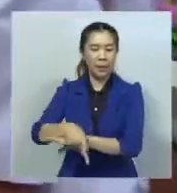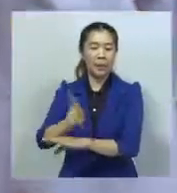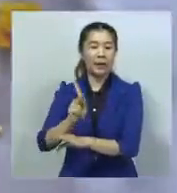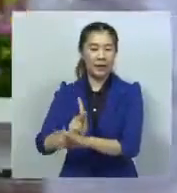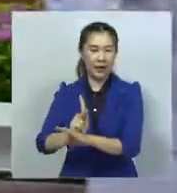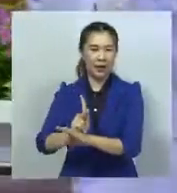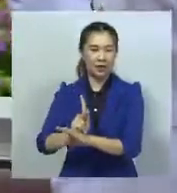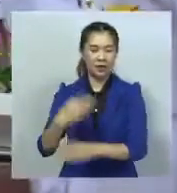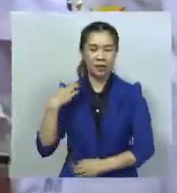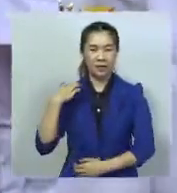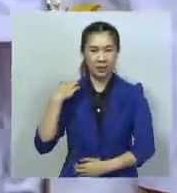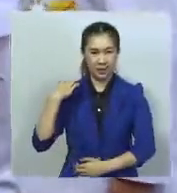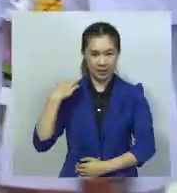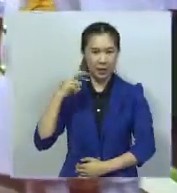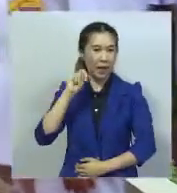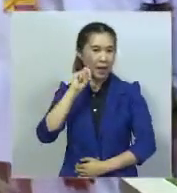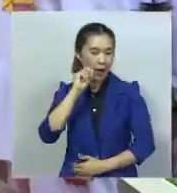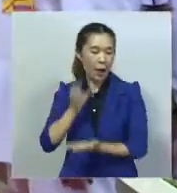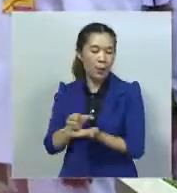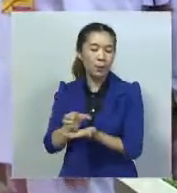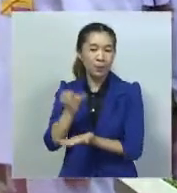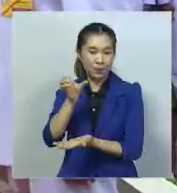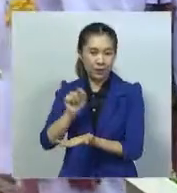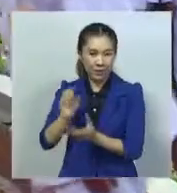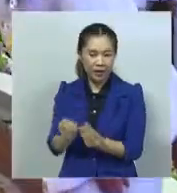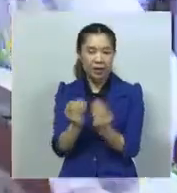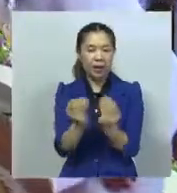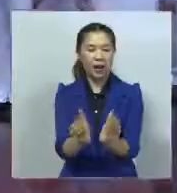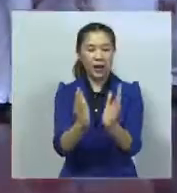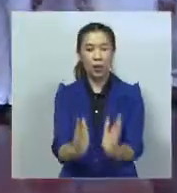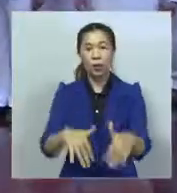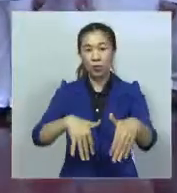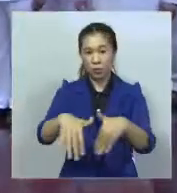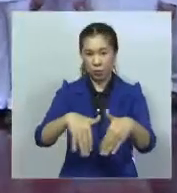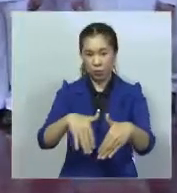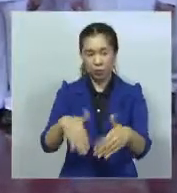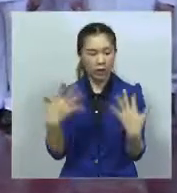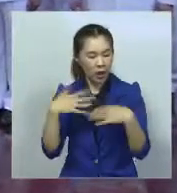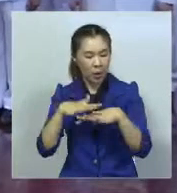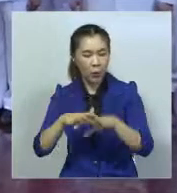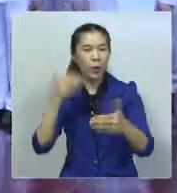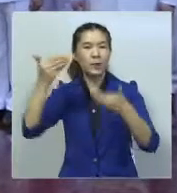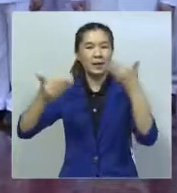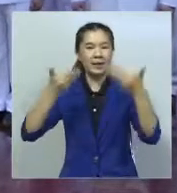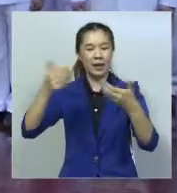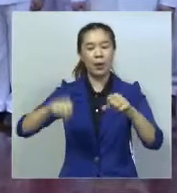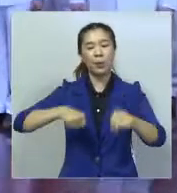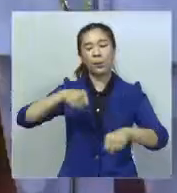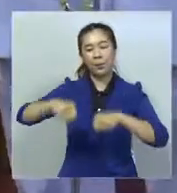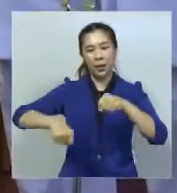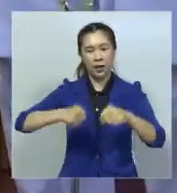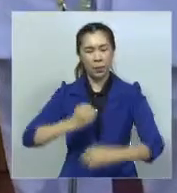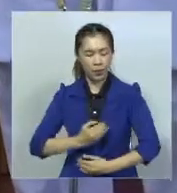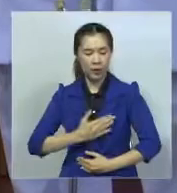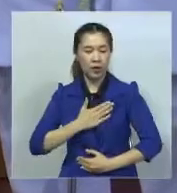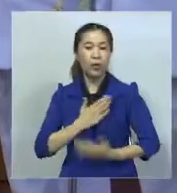านในพิธีมอบเสื้อพระราชทานและน้ำดื่มพระราชทานแก่ประชาชนผู้เข้าร่วมกิจกรรมปั่นจักรยานไบค์อุ่น